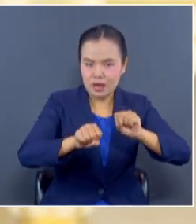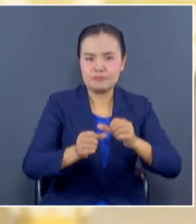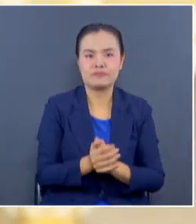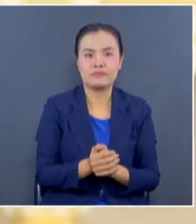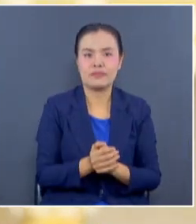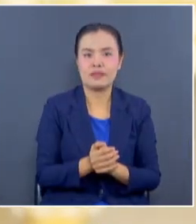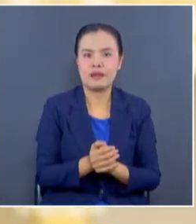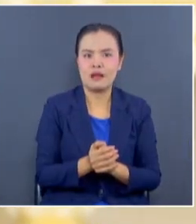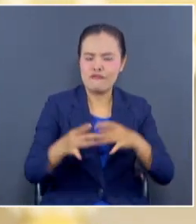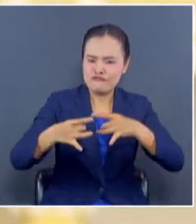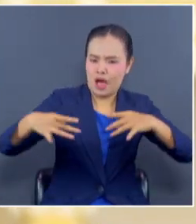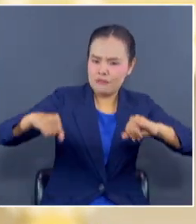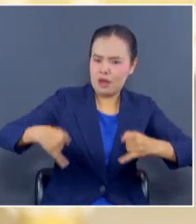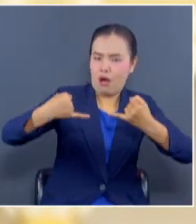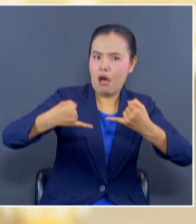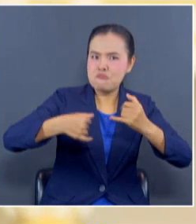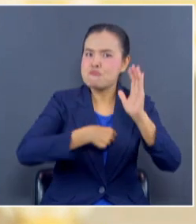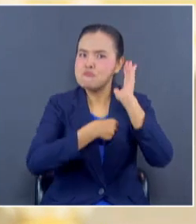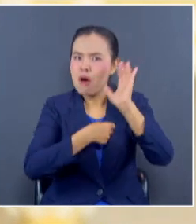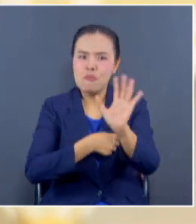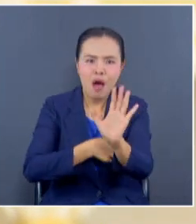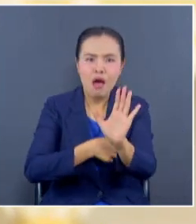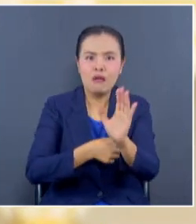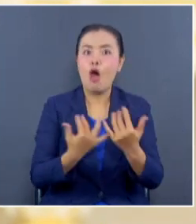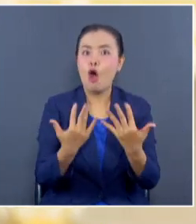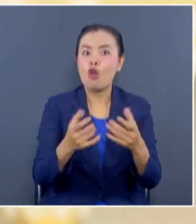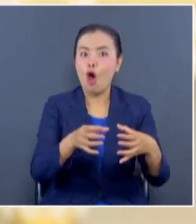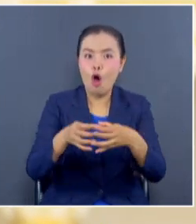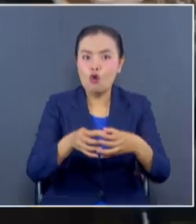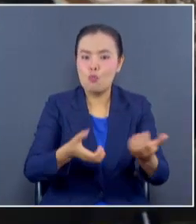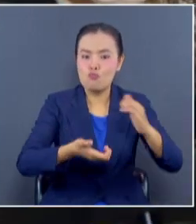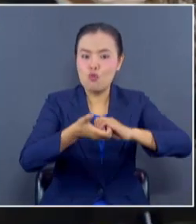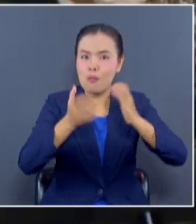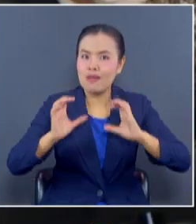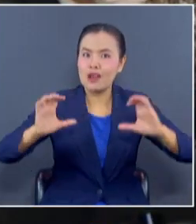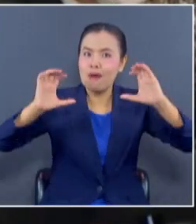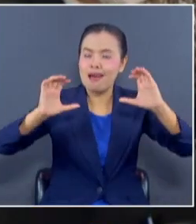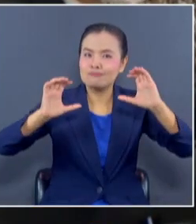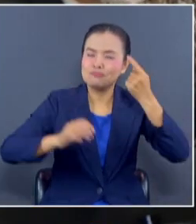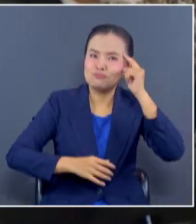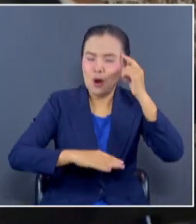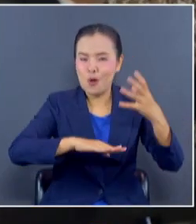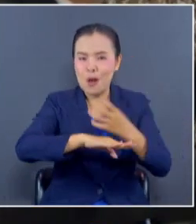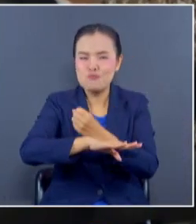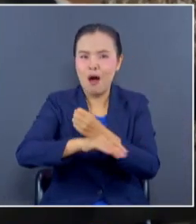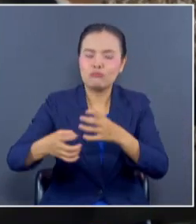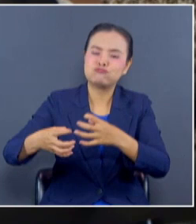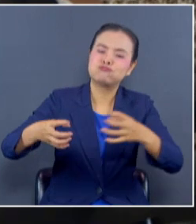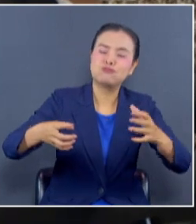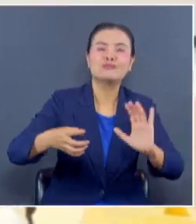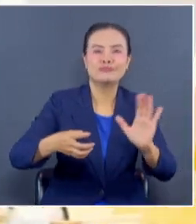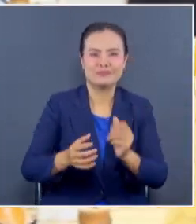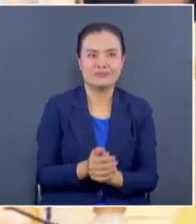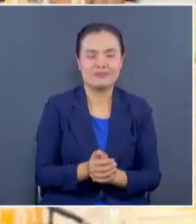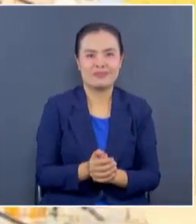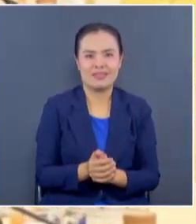ฝ่ายค้านเอ๊ะหรือจะไม่อภิปรายเลยหรือเปล่านะฮะ หรือจะรอร่วมรัฐบาลไปเลย เออนะฮะแบบคุยเรื่องการเมืองจะยาวอ้าวอีกเรื่องนึงดีกว่าเรื่อง